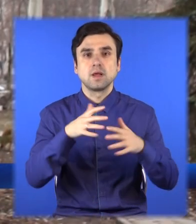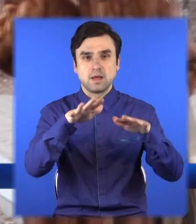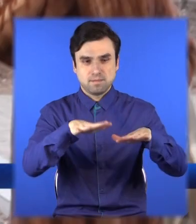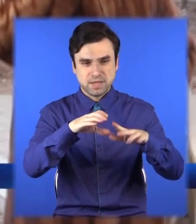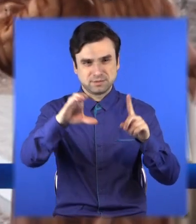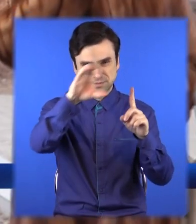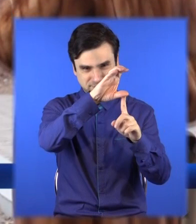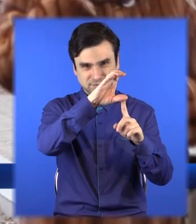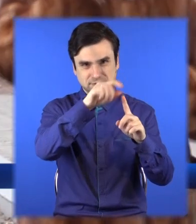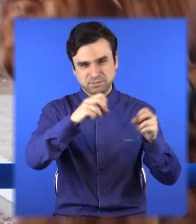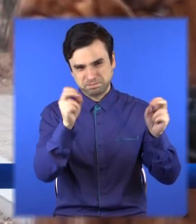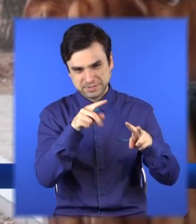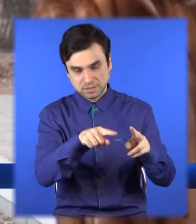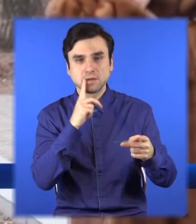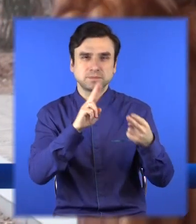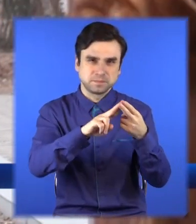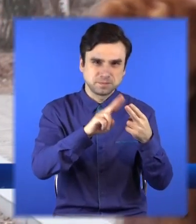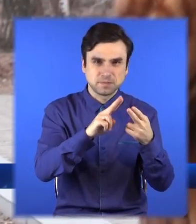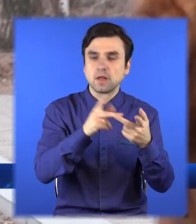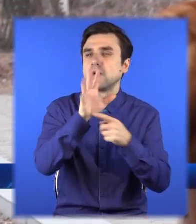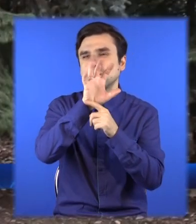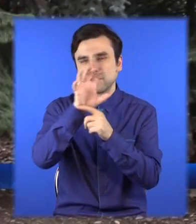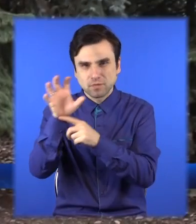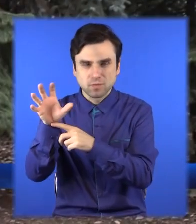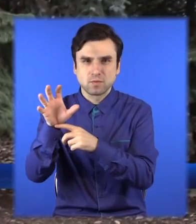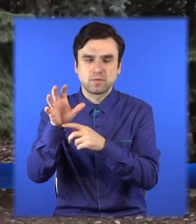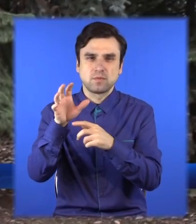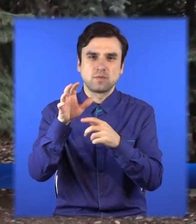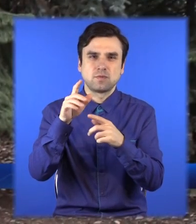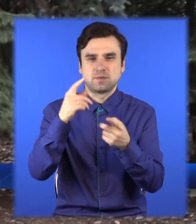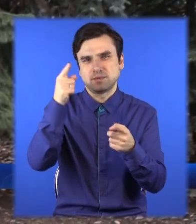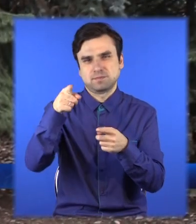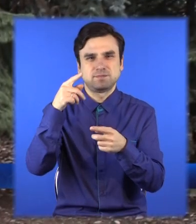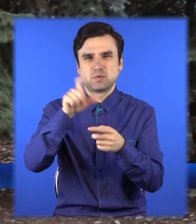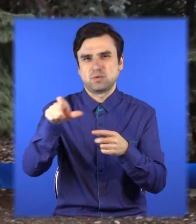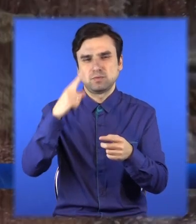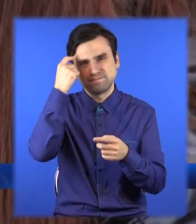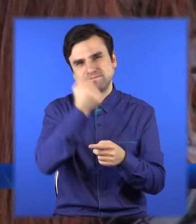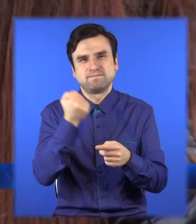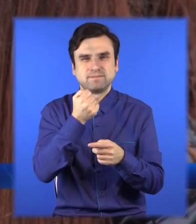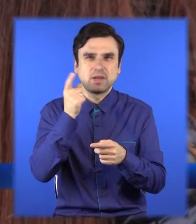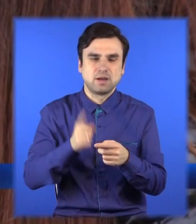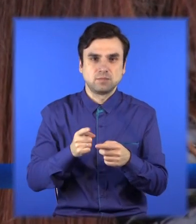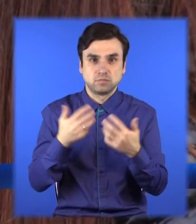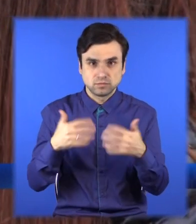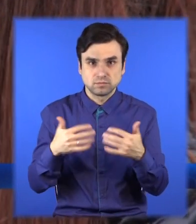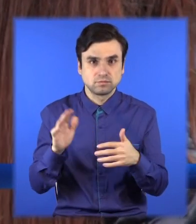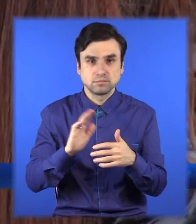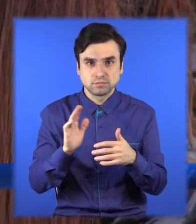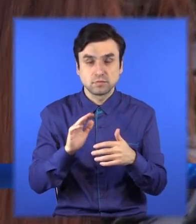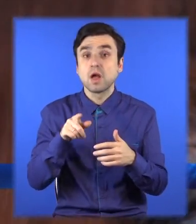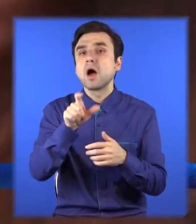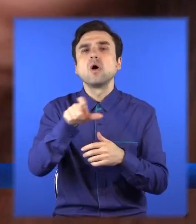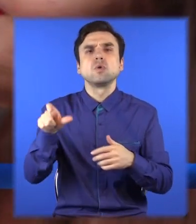людей залишиться не лише на вустах, а й на пам'ятній фотокарті, яку зробив фотограф для усіх бажаючих. Містяни запевняють